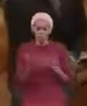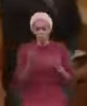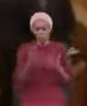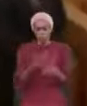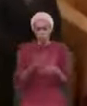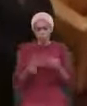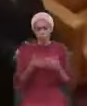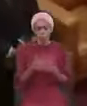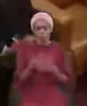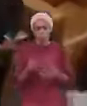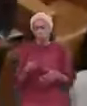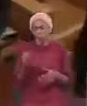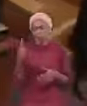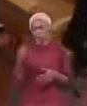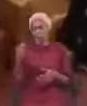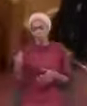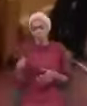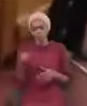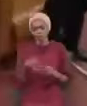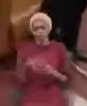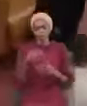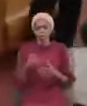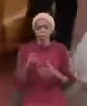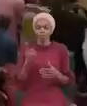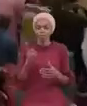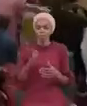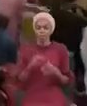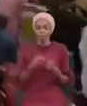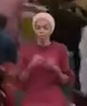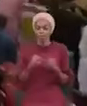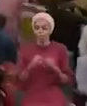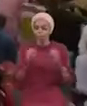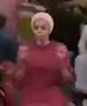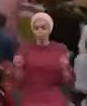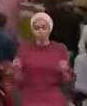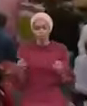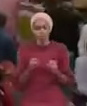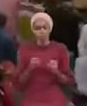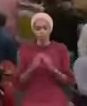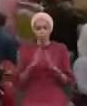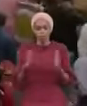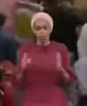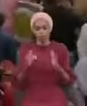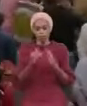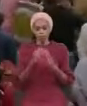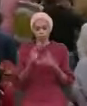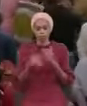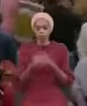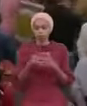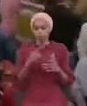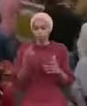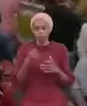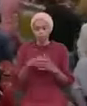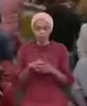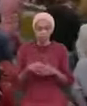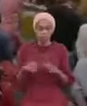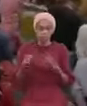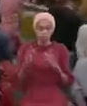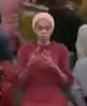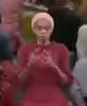l'Éternel tous ces évangélistes dans les réseaux sociaux pourvez voir autre moyen de prendrein de main